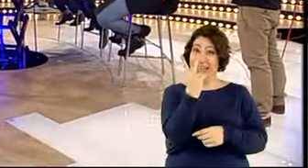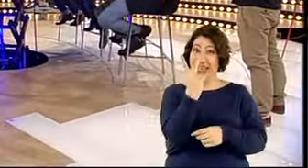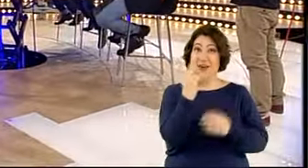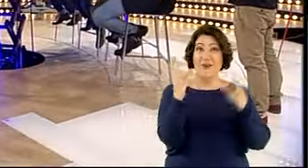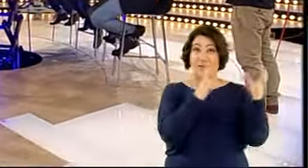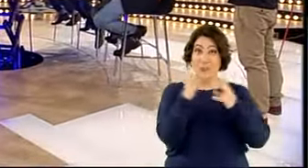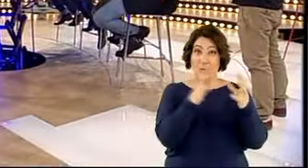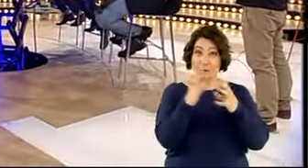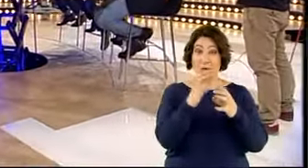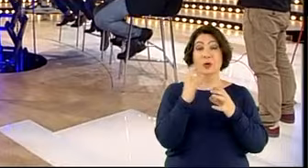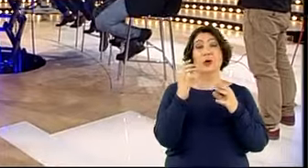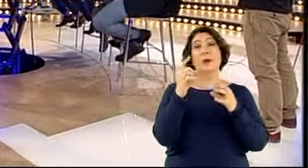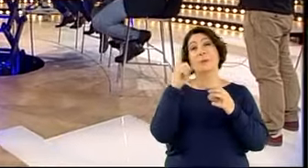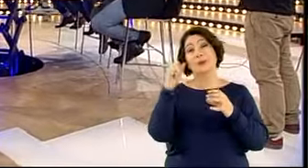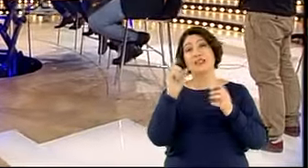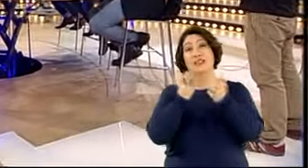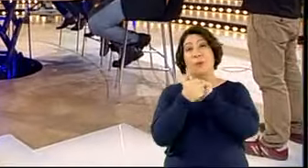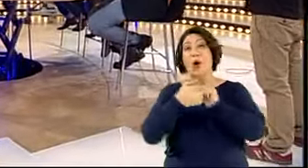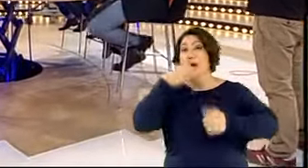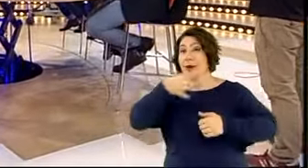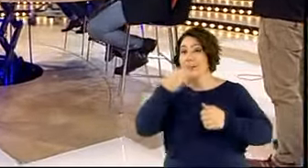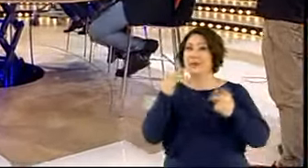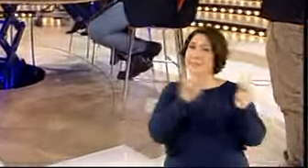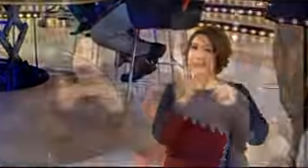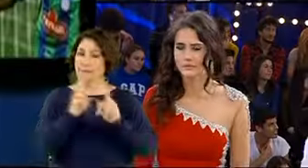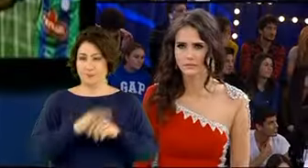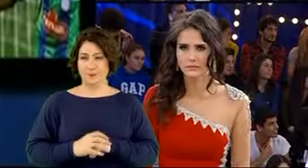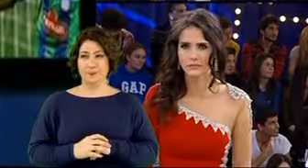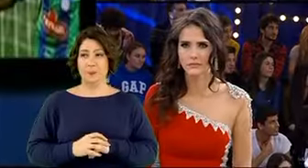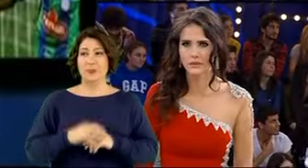bir futbolcuyla bir spor yorumcusu görelim.